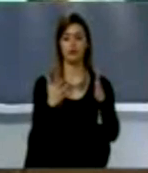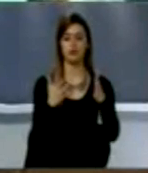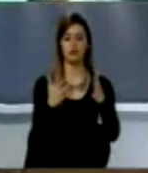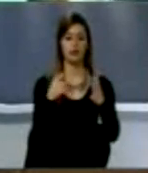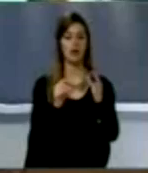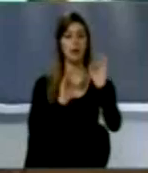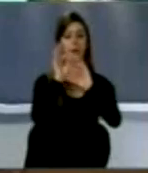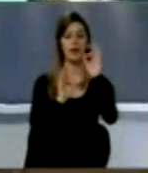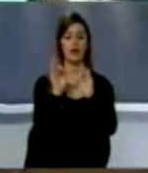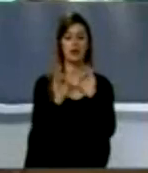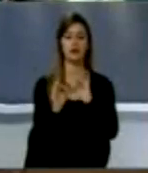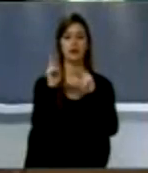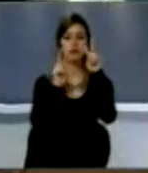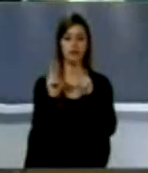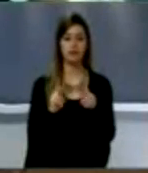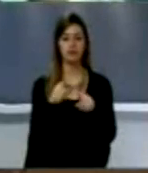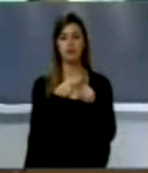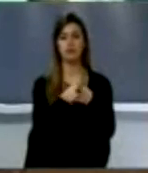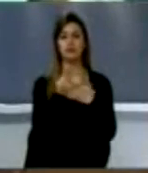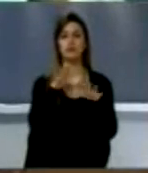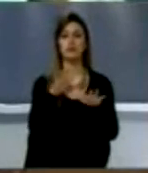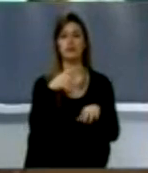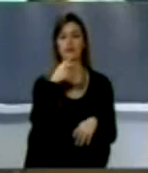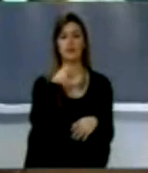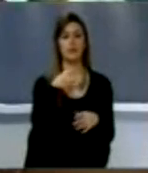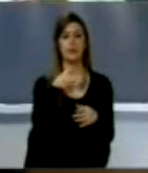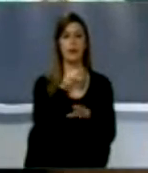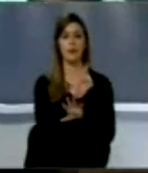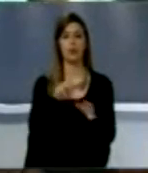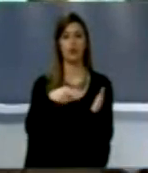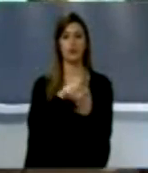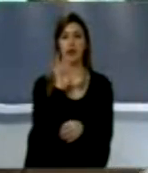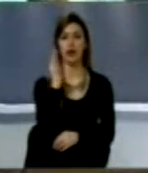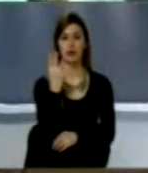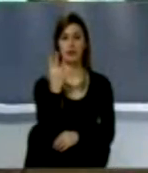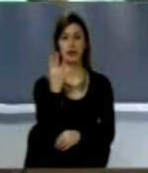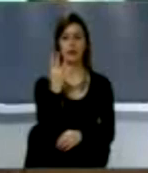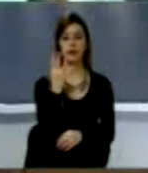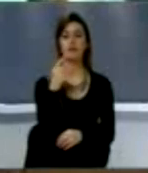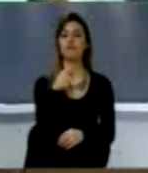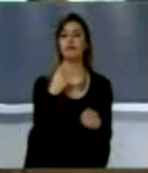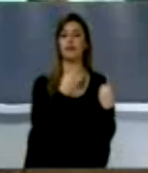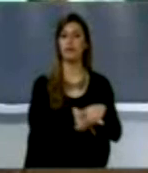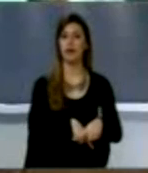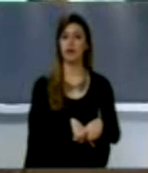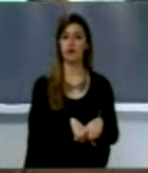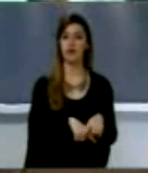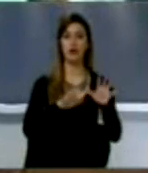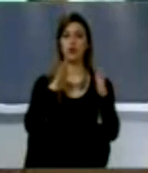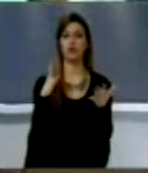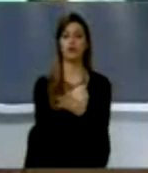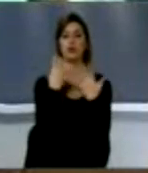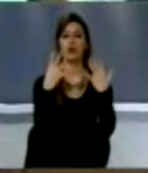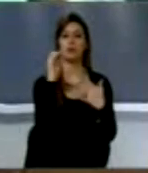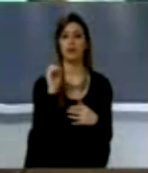madhe është kalkuluar duke marrë si bazë projektimet e vitit 2014, të cilat fatkeqësisht nuk do të realizohen as në masën e